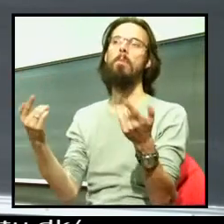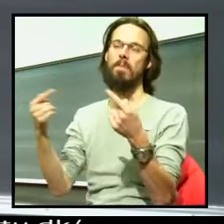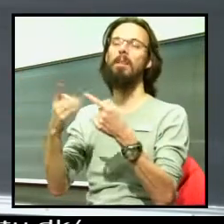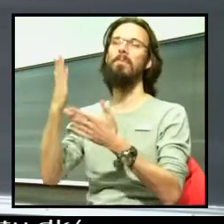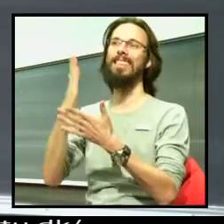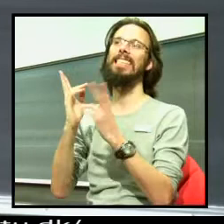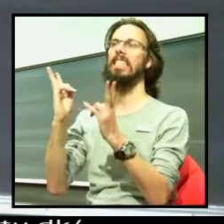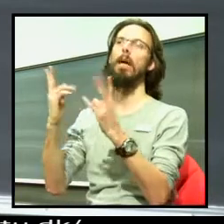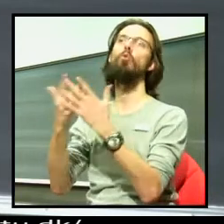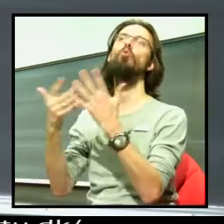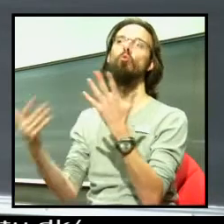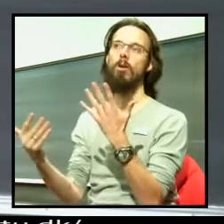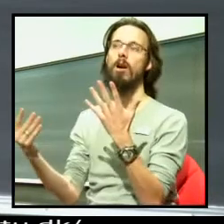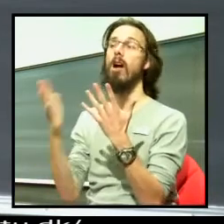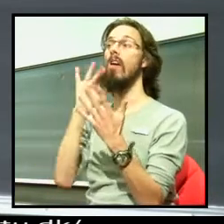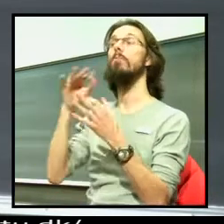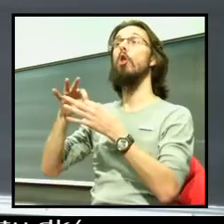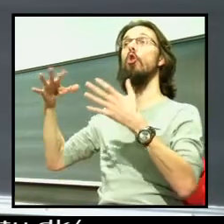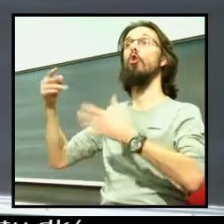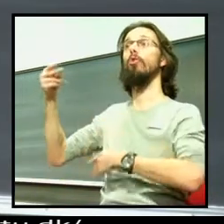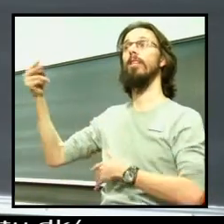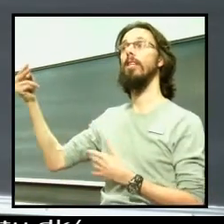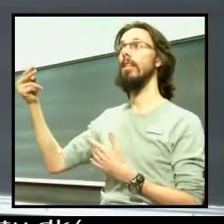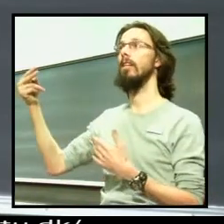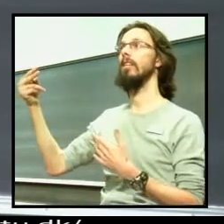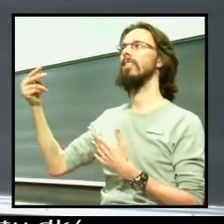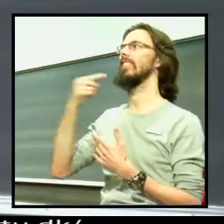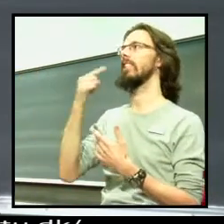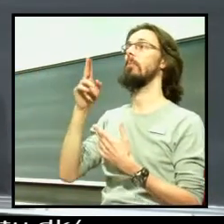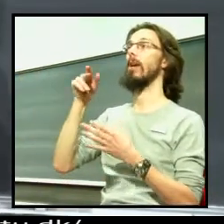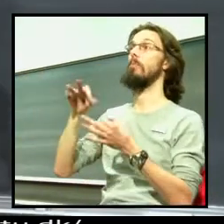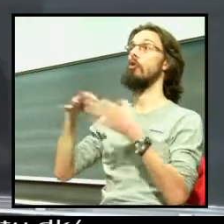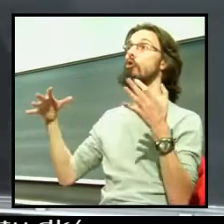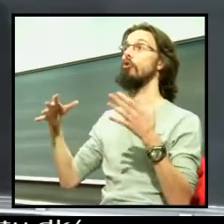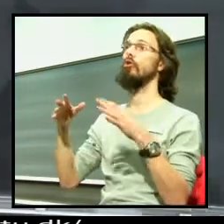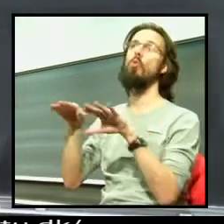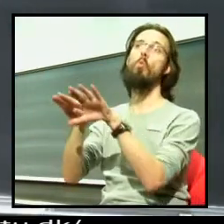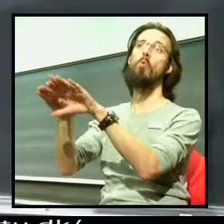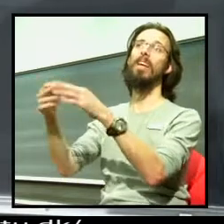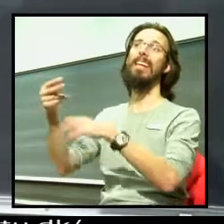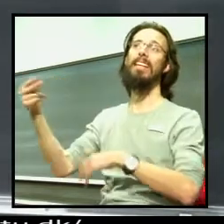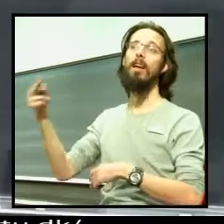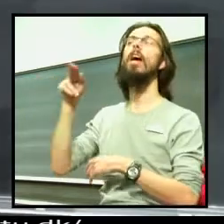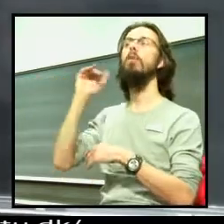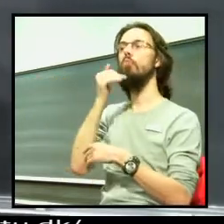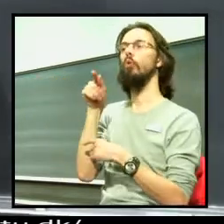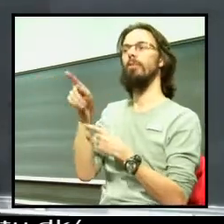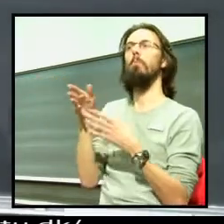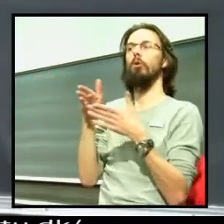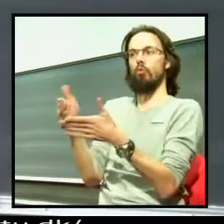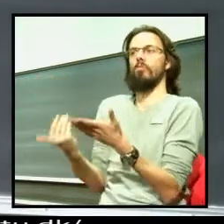når man løser ligninger, det vil sige, at man kan løse homogene ligninger, og man kan gøre det med de metoder, som vi nu engang